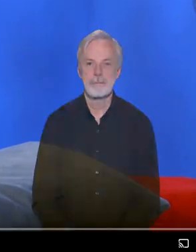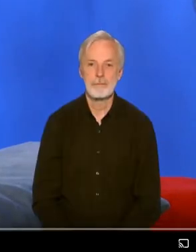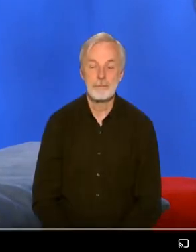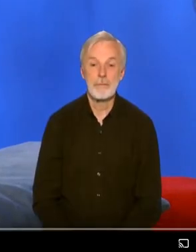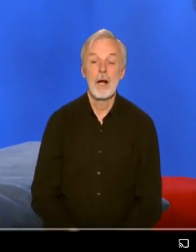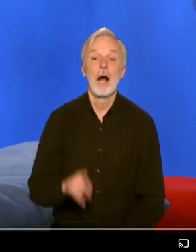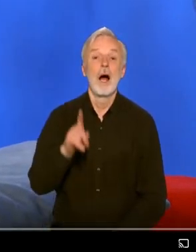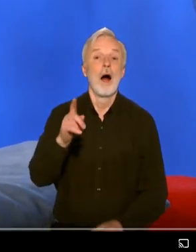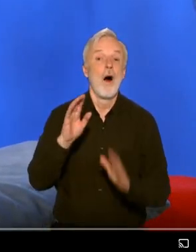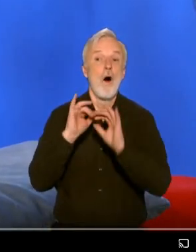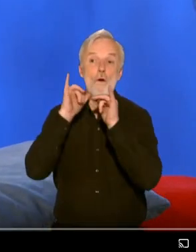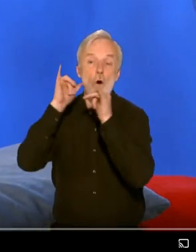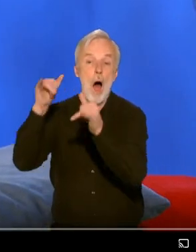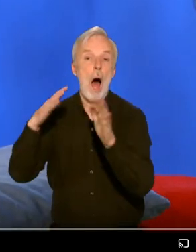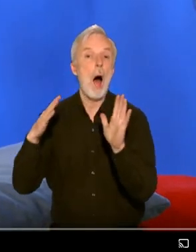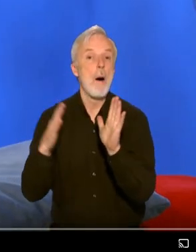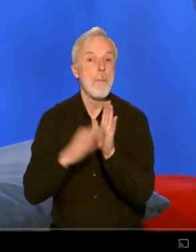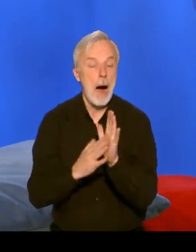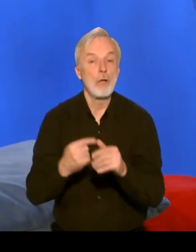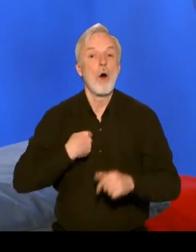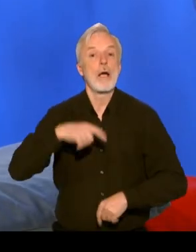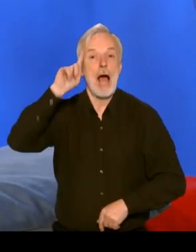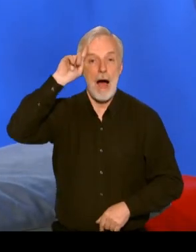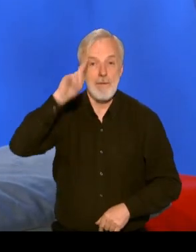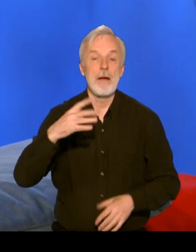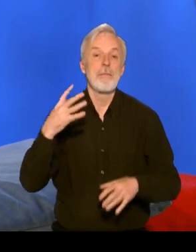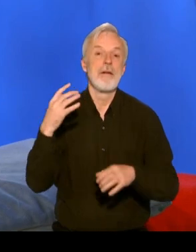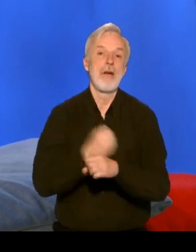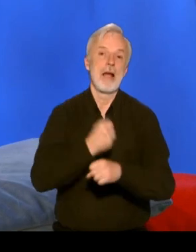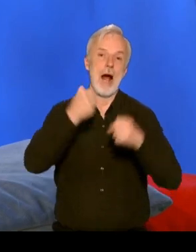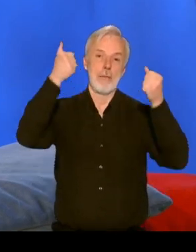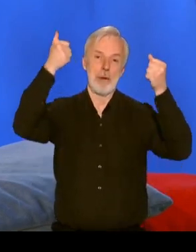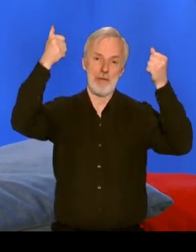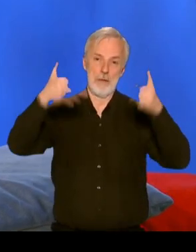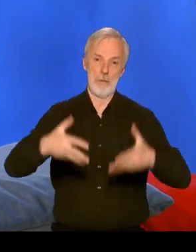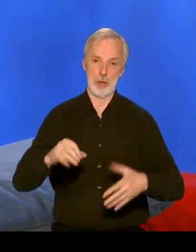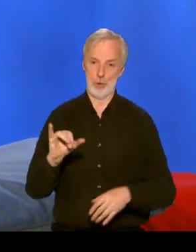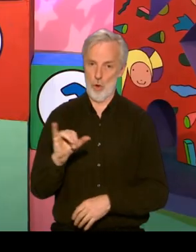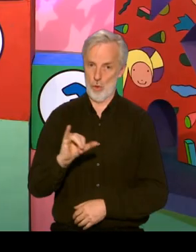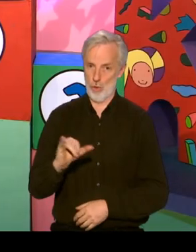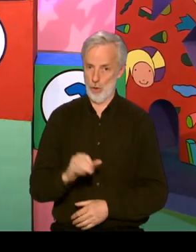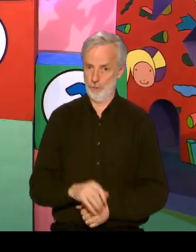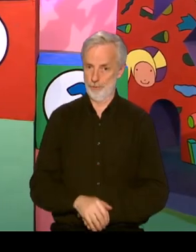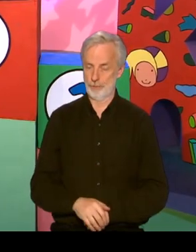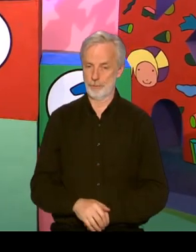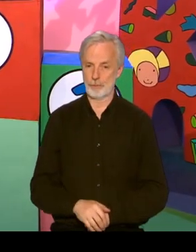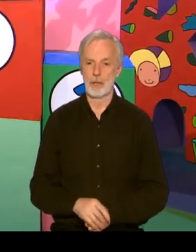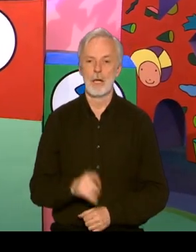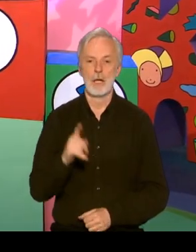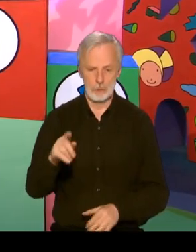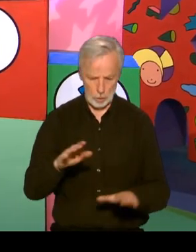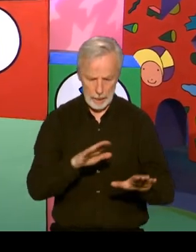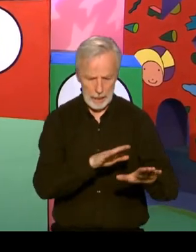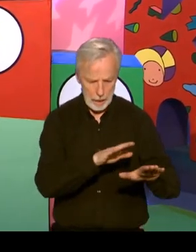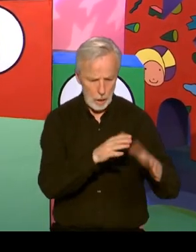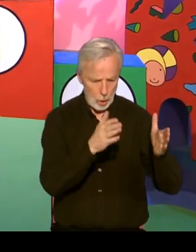Majdo, Majdo, já už vím, kdo dneska zvítězil, kdo je první na schodech. Na stupních,